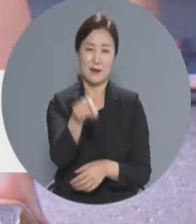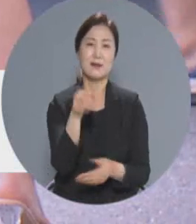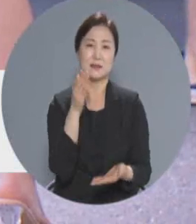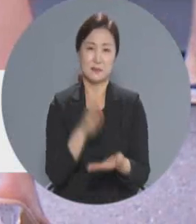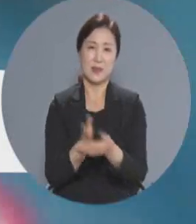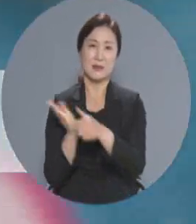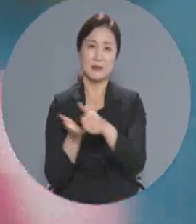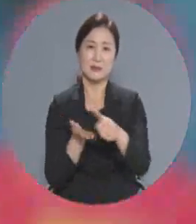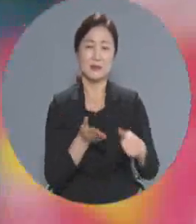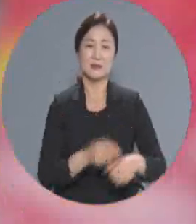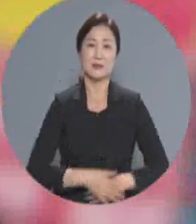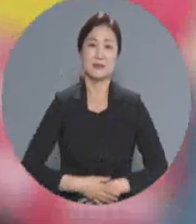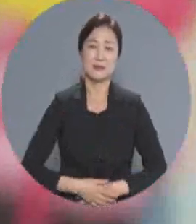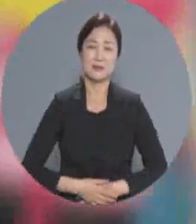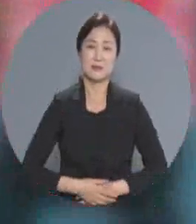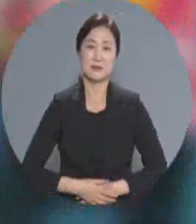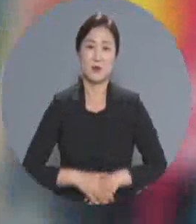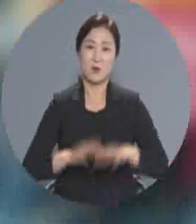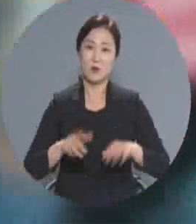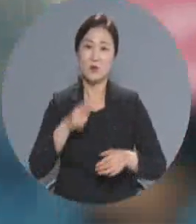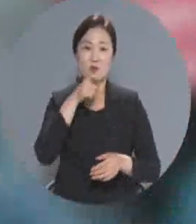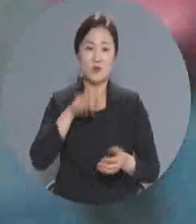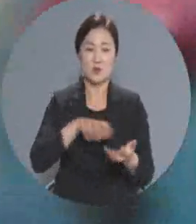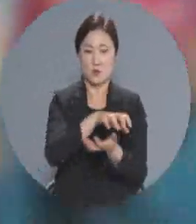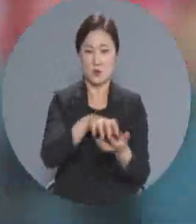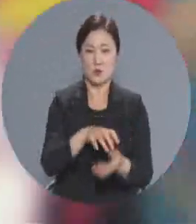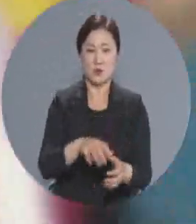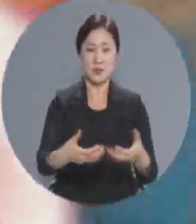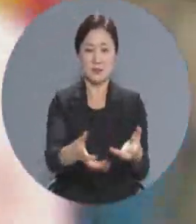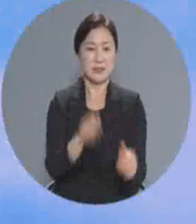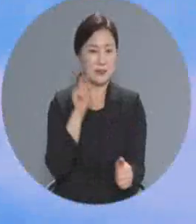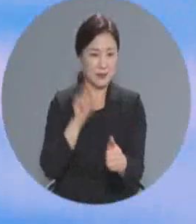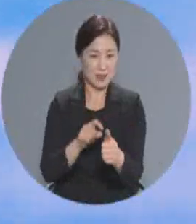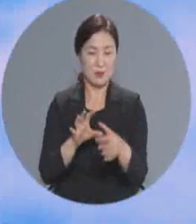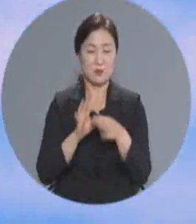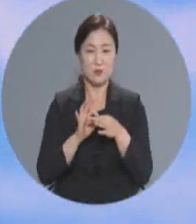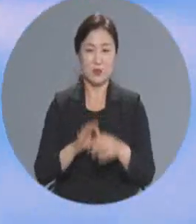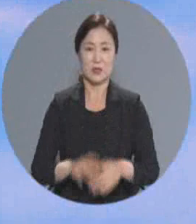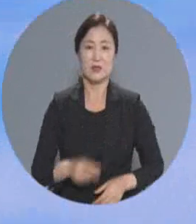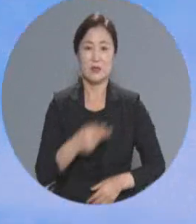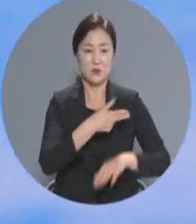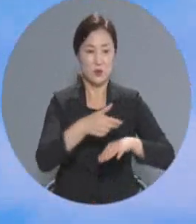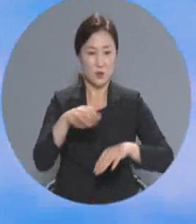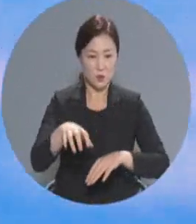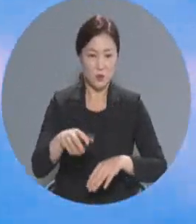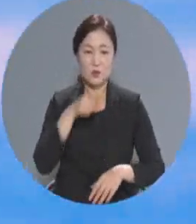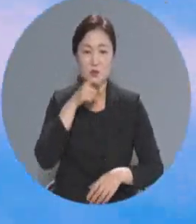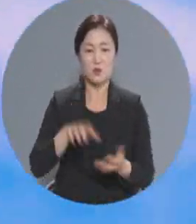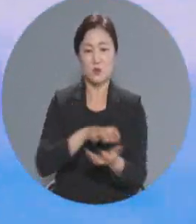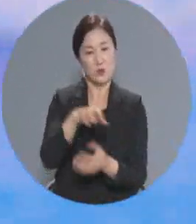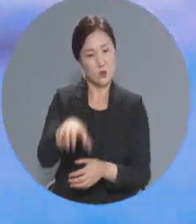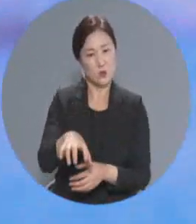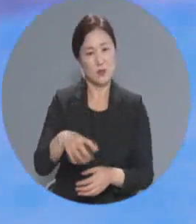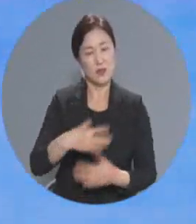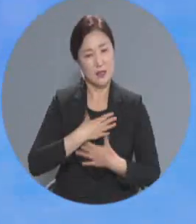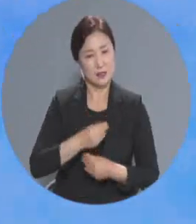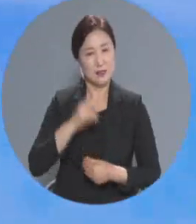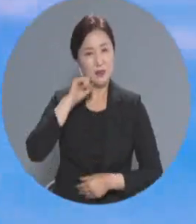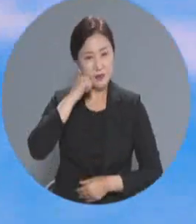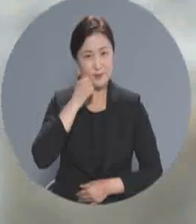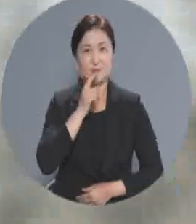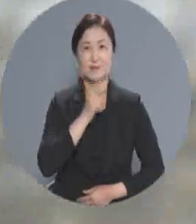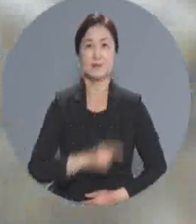해주셔야죠. 한편 이번 물놀이 시설 집단 감염으로 수영장이나 워터파크도 안전하지 않다는 우려가 나오고